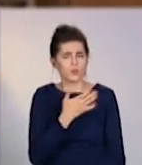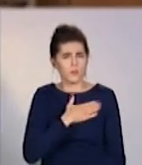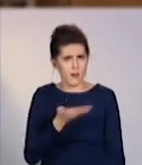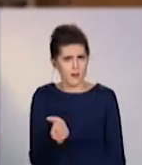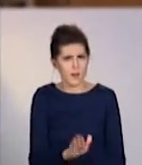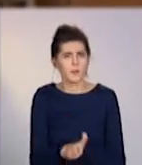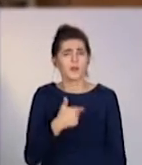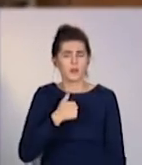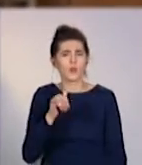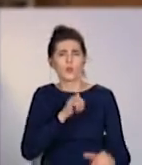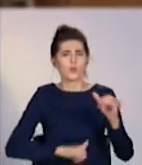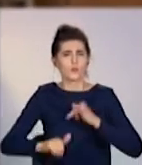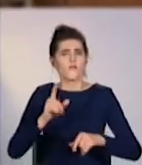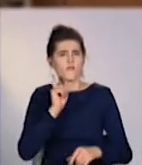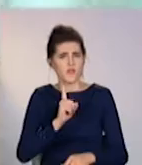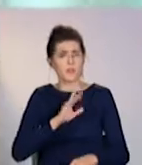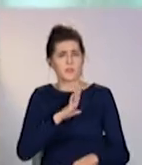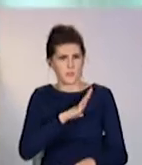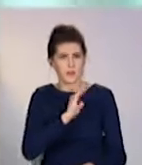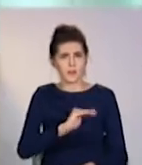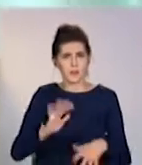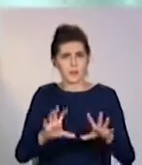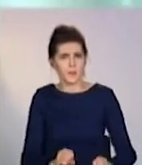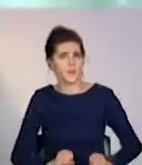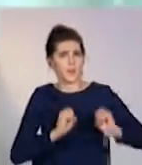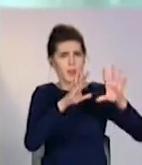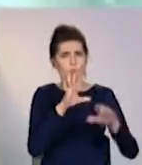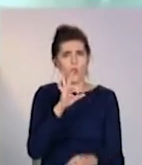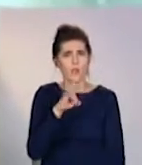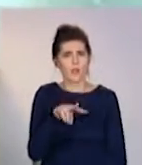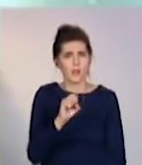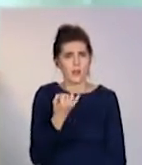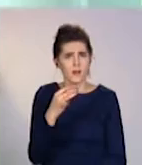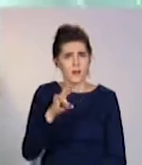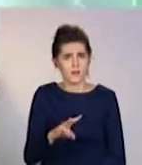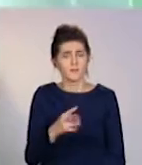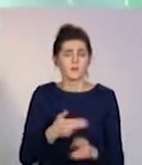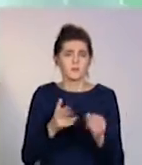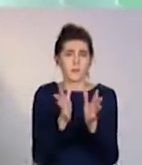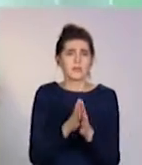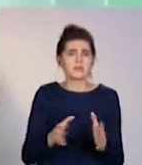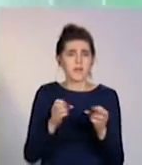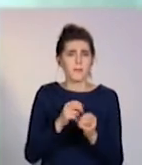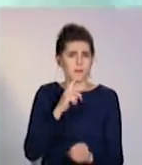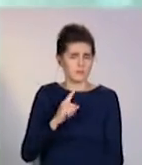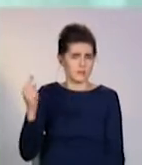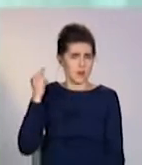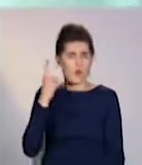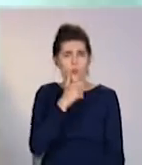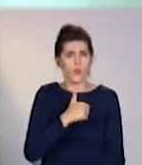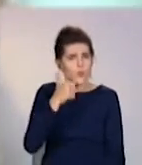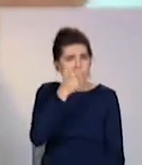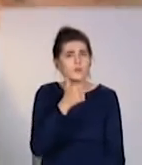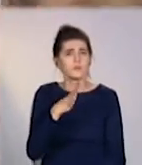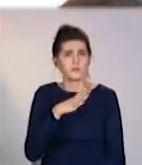на дистанційне навчання. Марія Касьяненко з дітьми повернулася до селища кілька років тому.